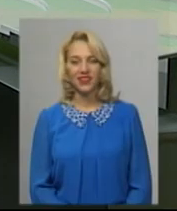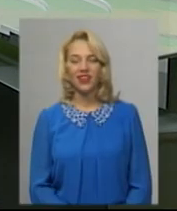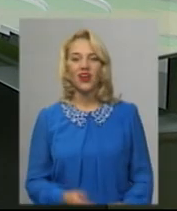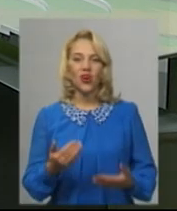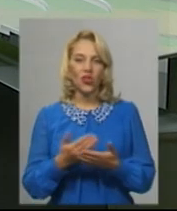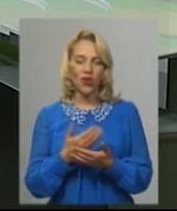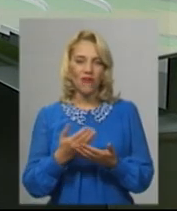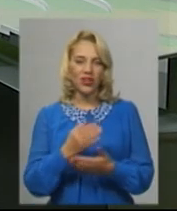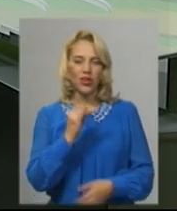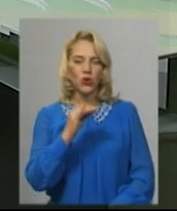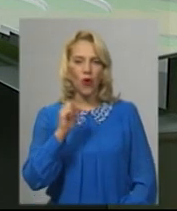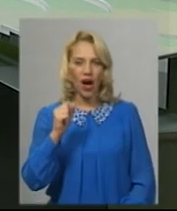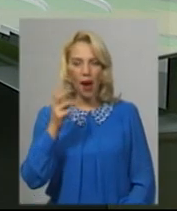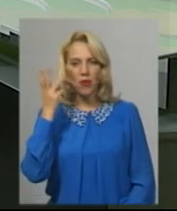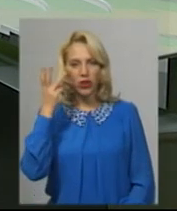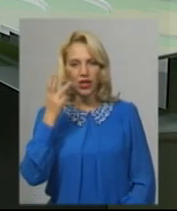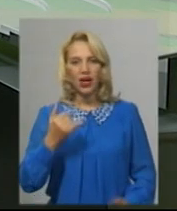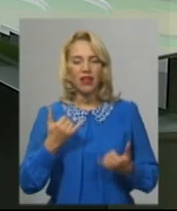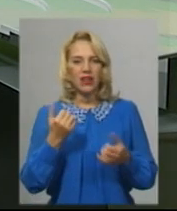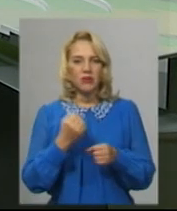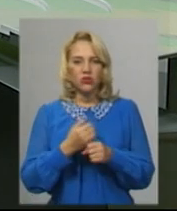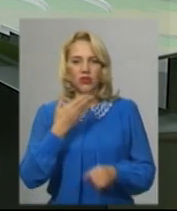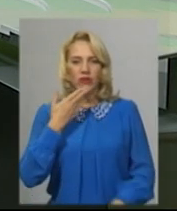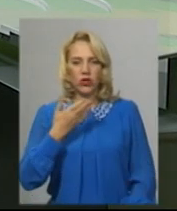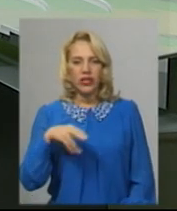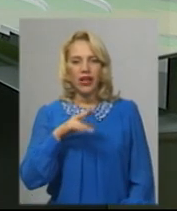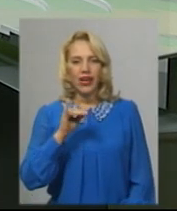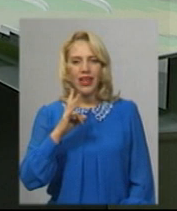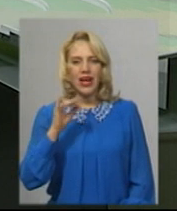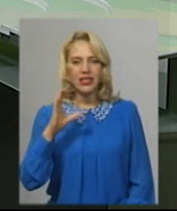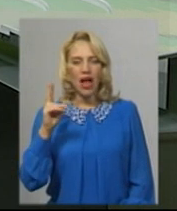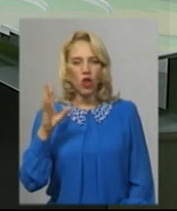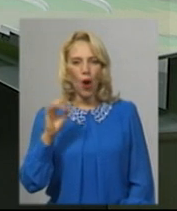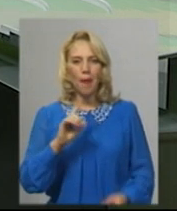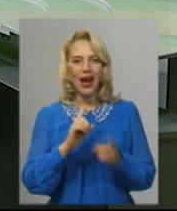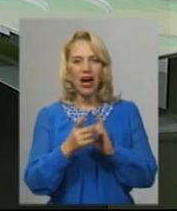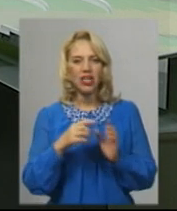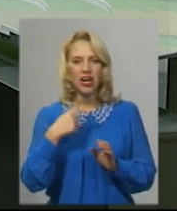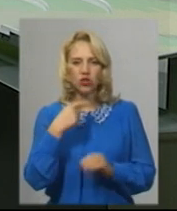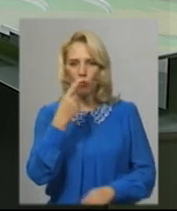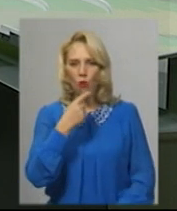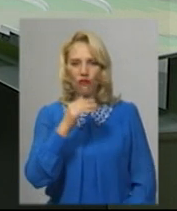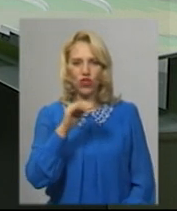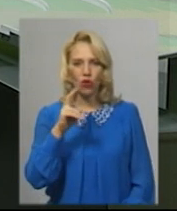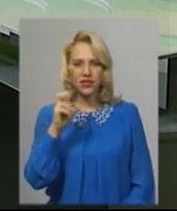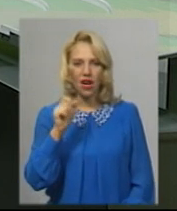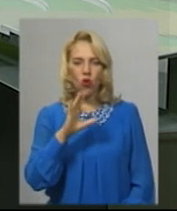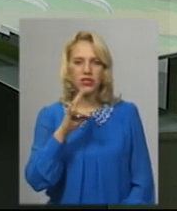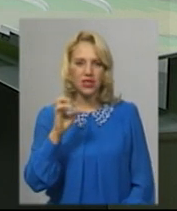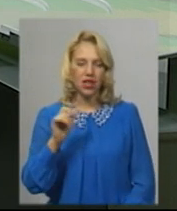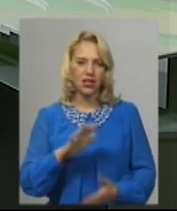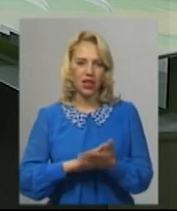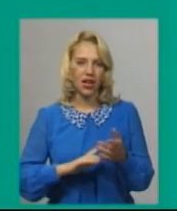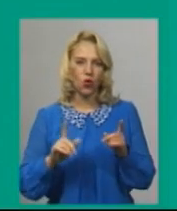Новини в ефірі «ЮА Поділля» у студії. Для вас працюють ведуча Дарина Денисенко, переклад на жестову мову Оксана Фіновська. Далі коротко про такі теми.